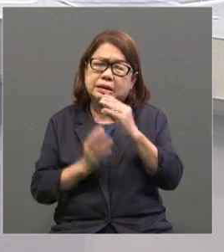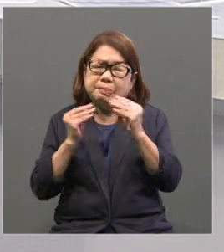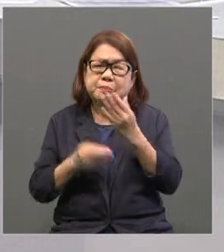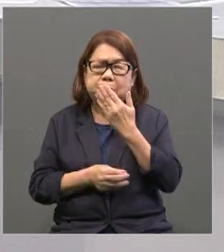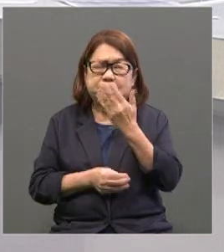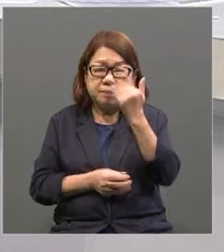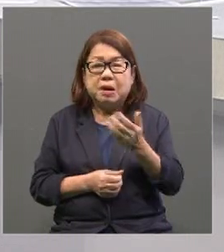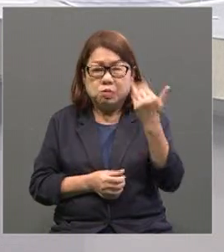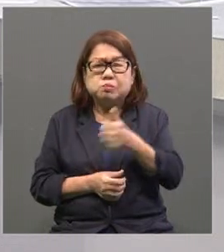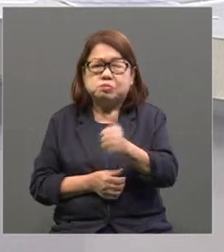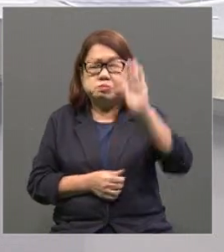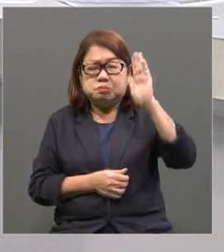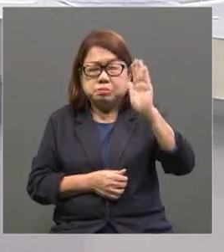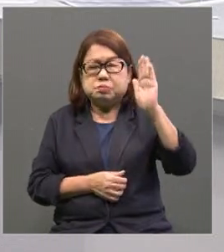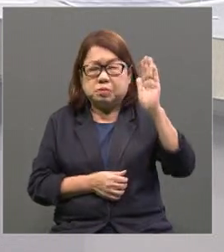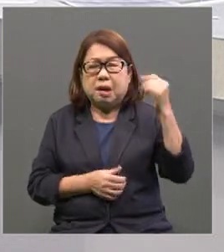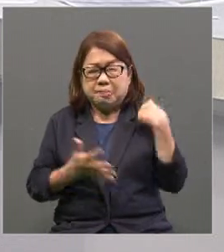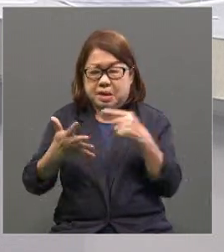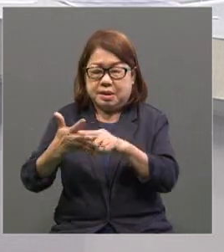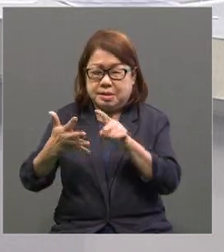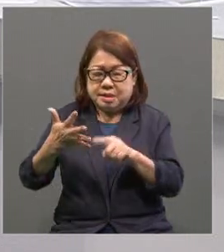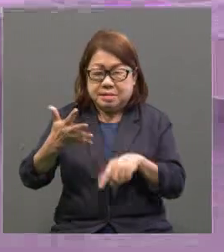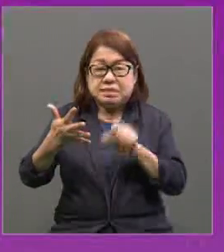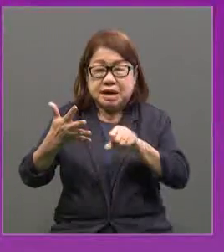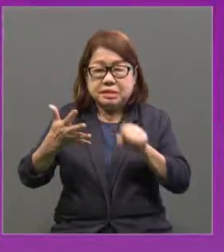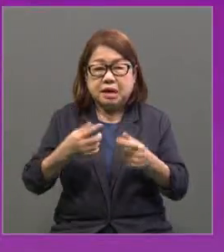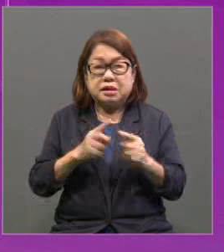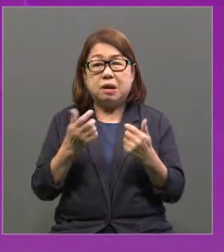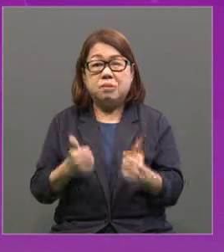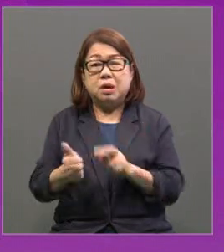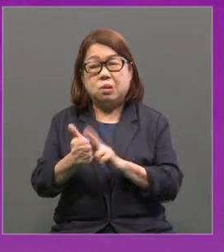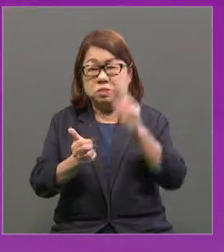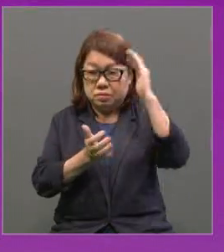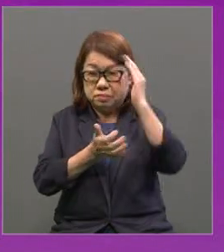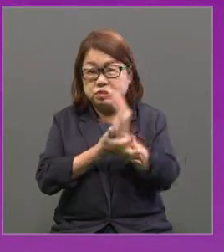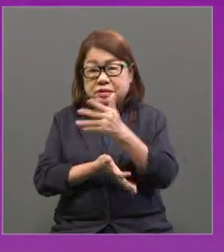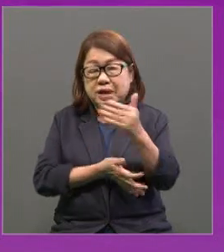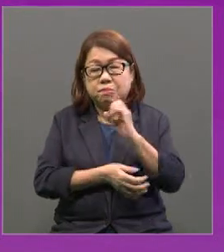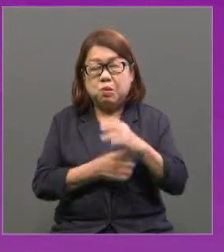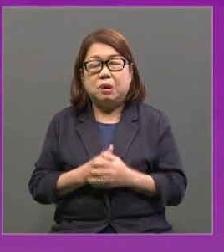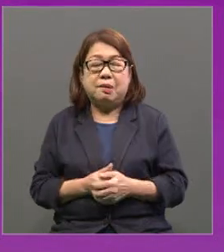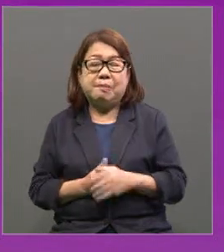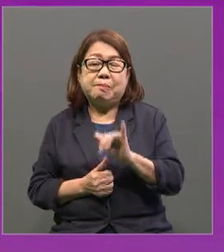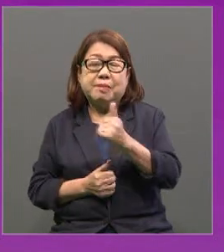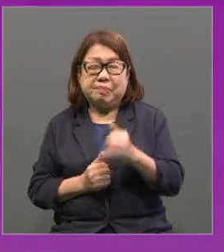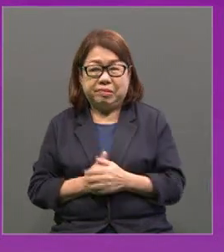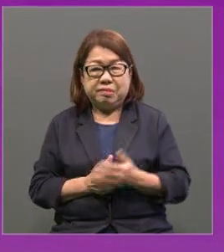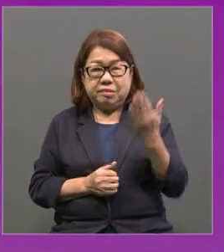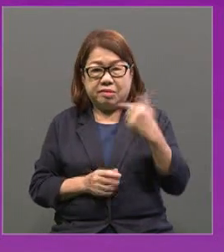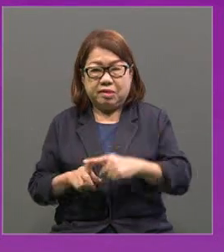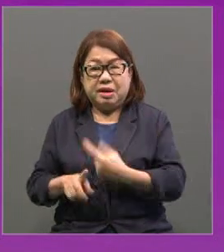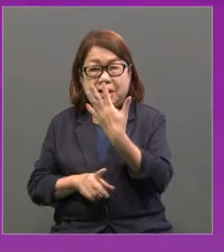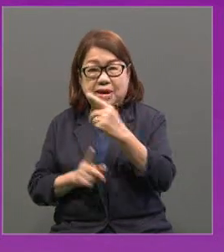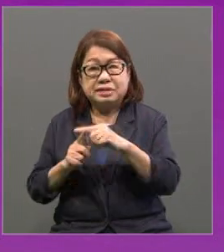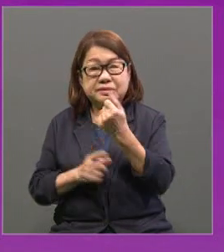แล้วเนี่ยก็ยังยอมรับสารภาพบางส่วนปรากฏว่าวันนี้บิ๊กโจ๊กบอกผู้สื่อข่าวครับว่าอาจจะเป็นเพราะว่าเมื่อวันที่17พฤษภาค